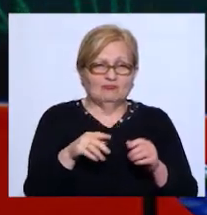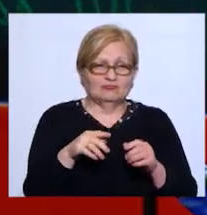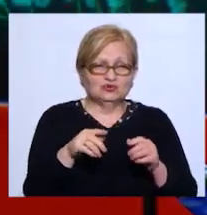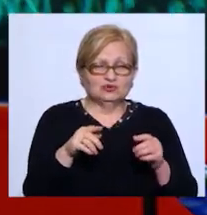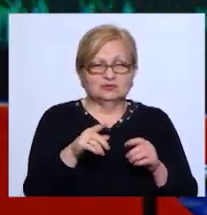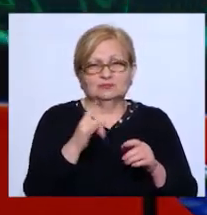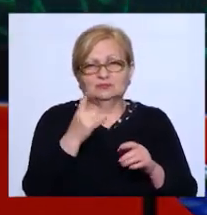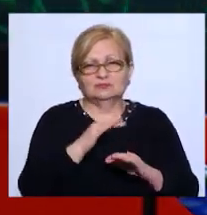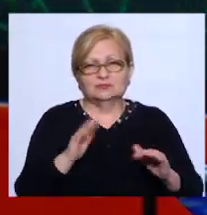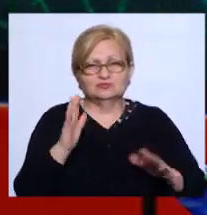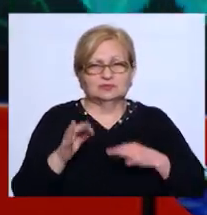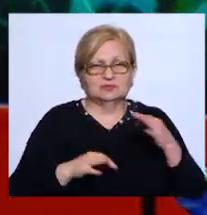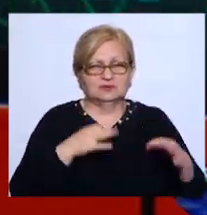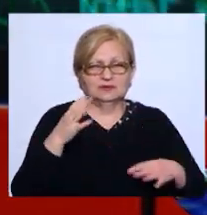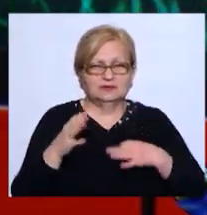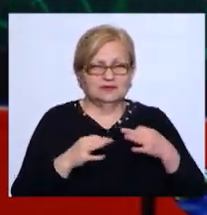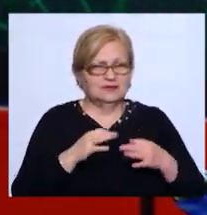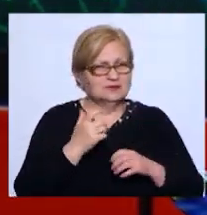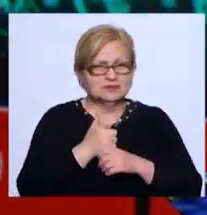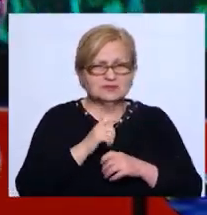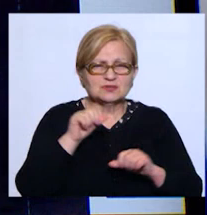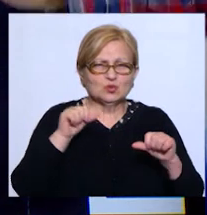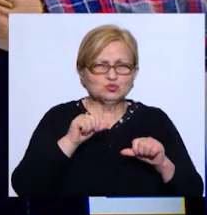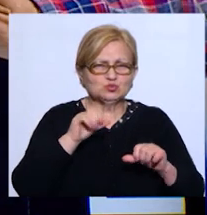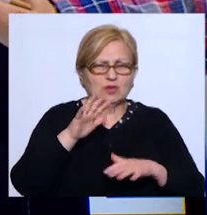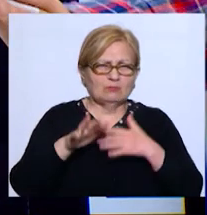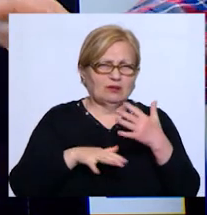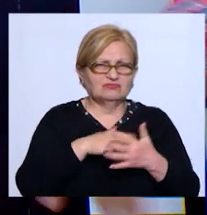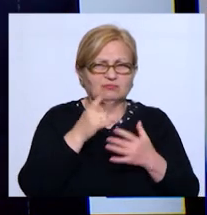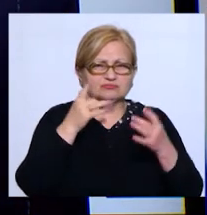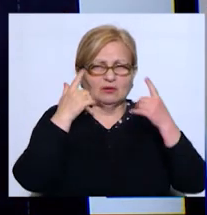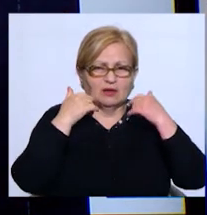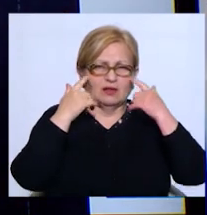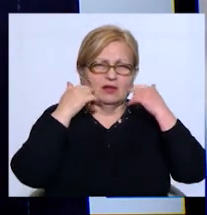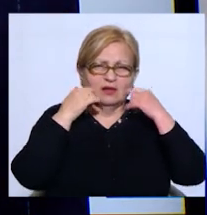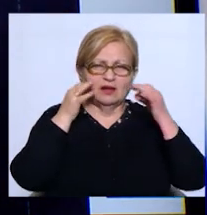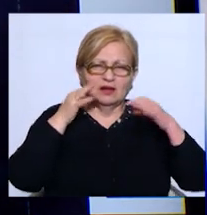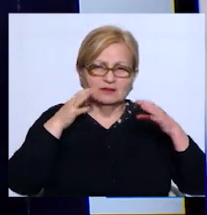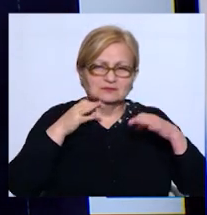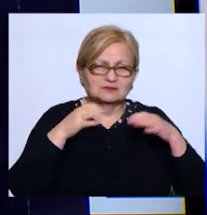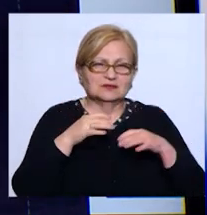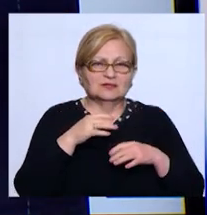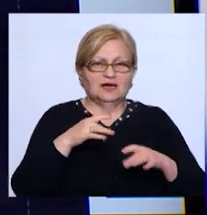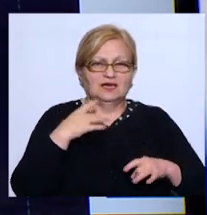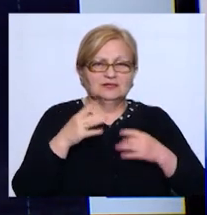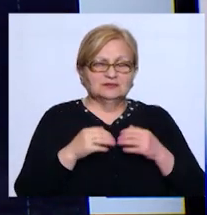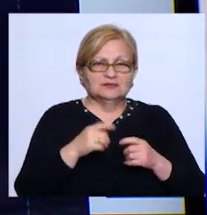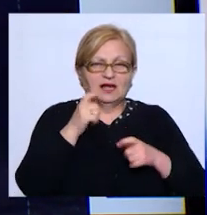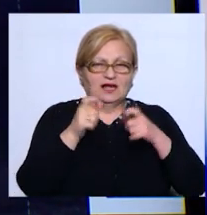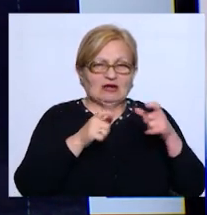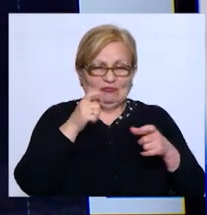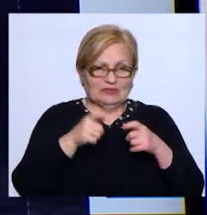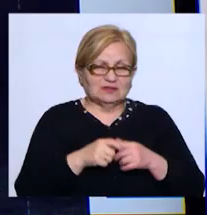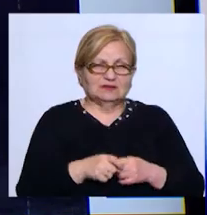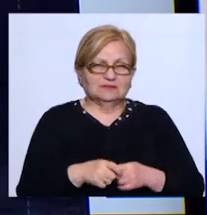დიდი, უფ, იქ ძალიან ცუდი ამბავი ხდება. აი ასეთი სიტუაცია არის და არის ტირილი და ყვირილი და